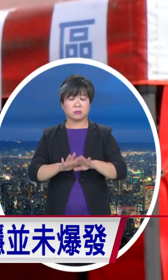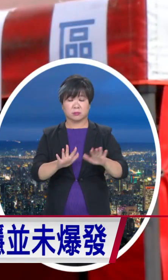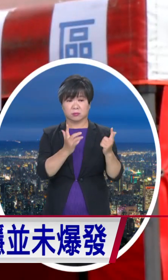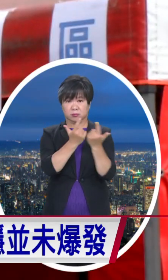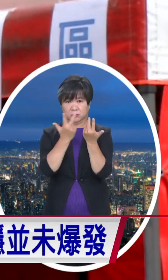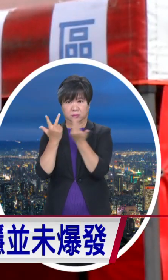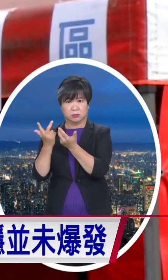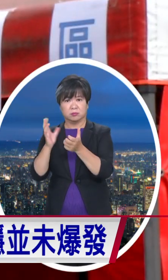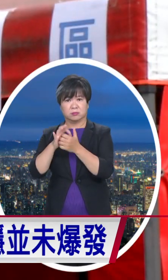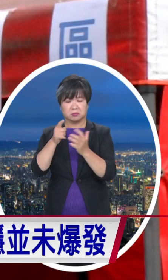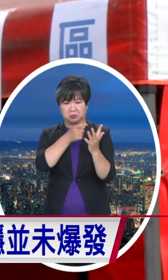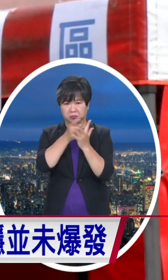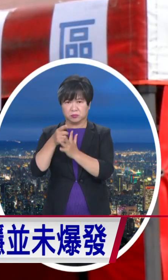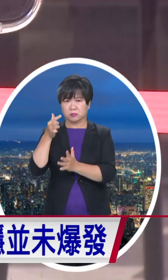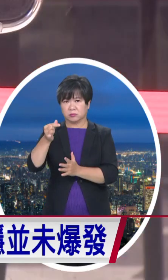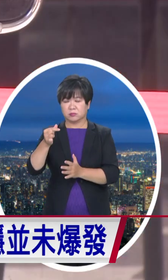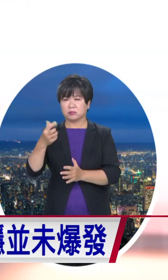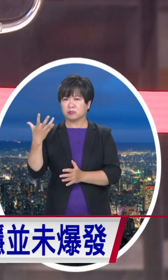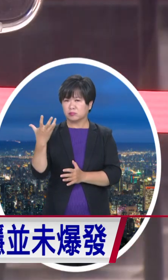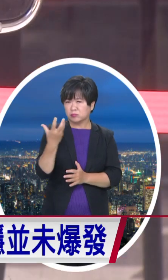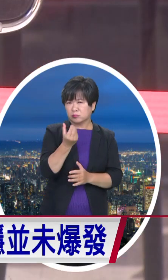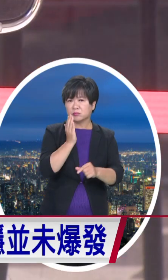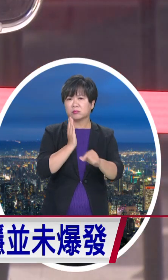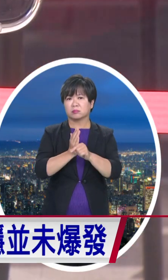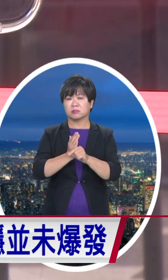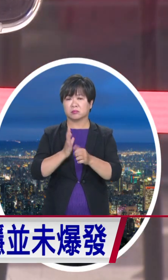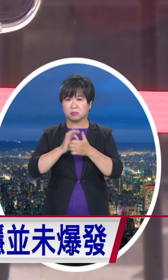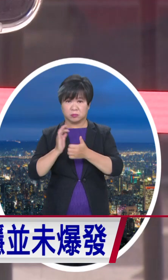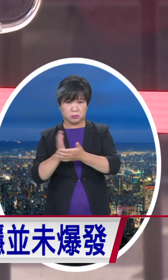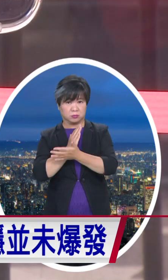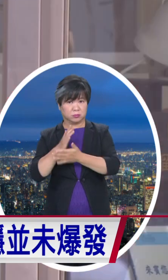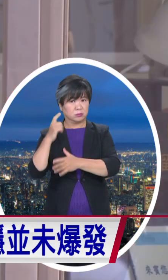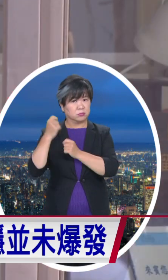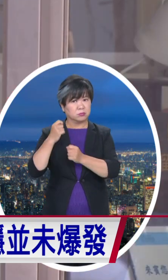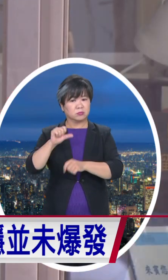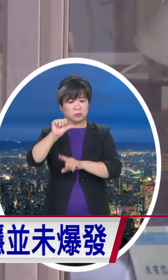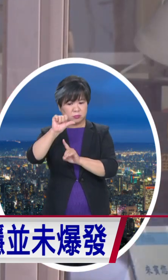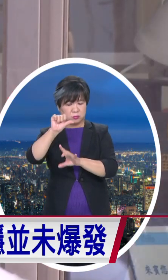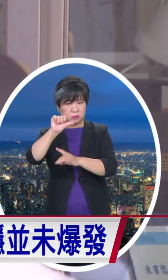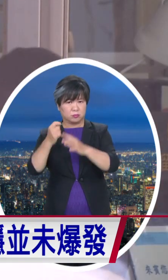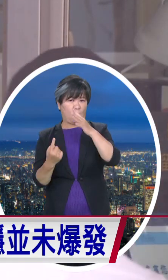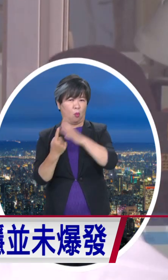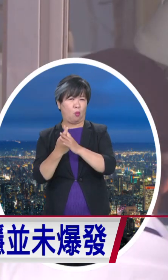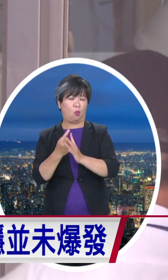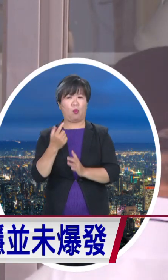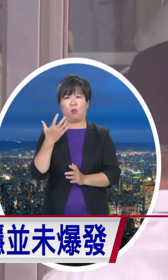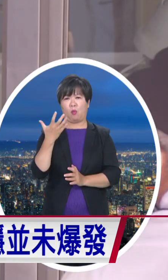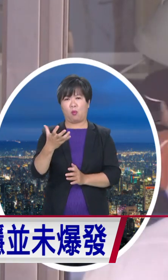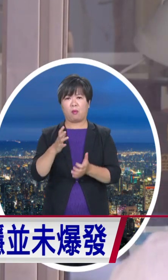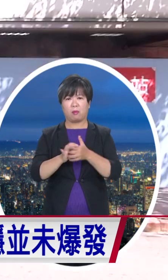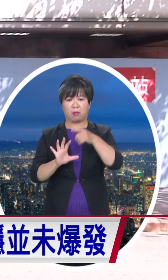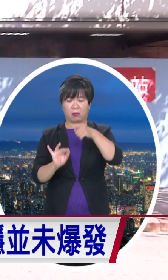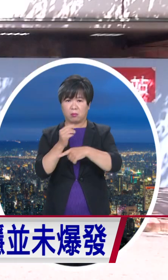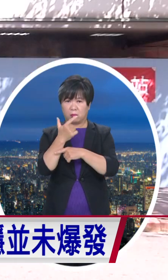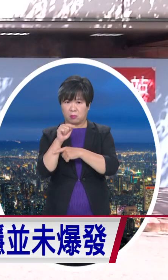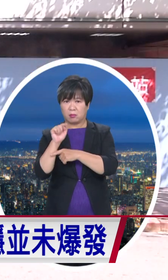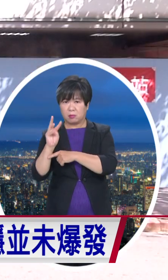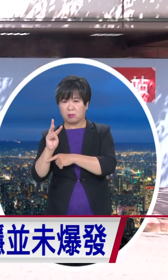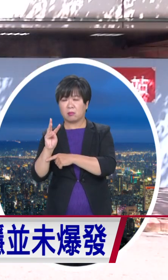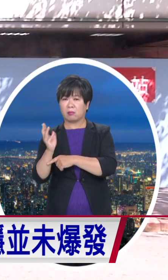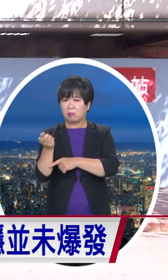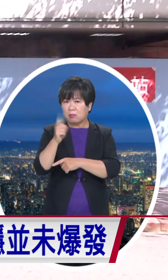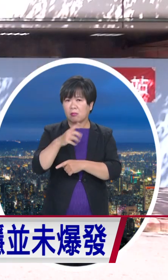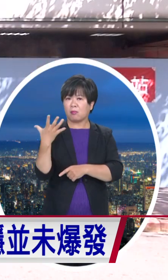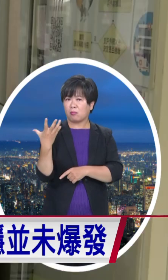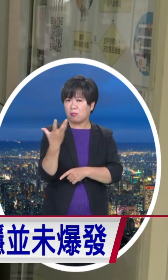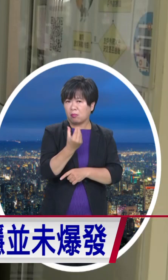区阳性筛检率已趋于平稳。纵观近期状况，5月15号的阳性率最高达6.3%，之后趋于